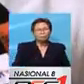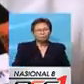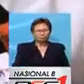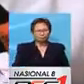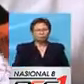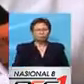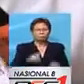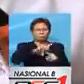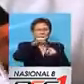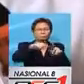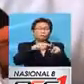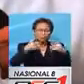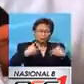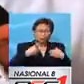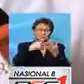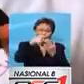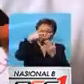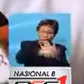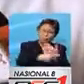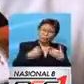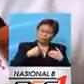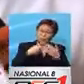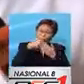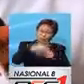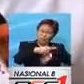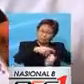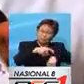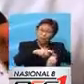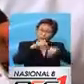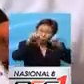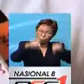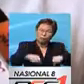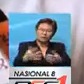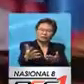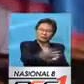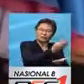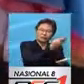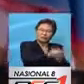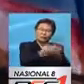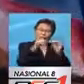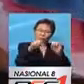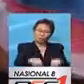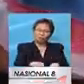Jadi ini bila dengan ada program ni, pada masa yang sama mereka boleh menjana pendapatan lah.